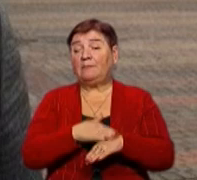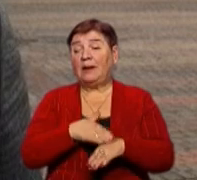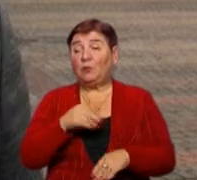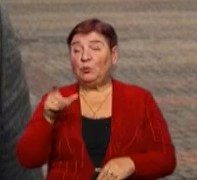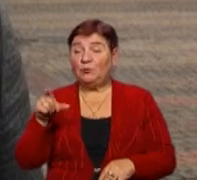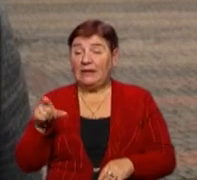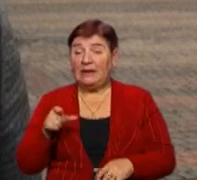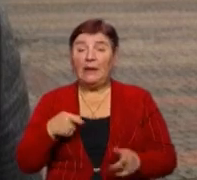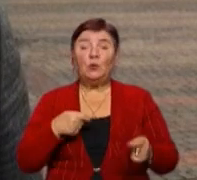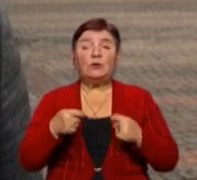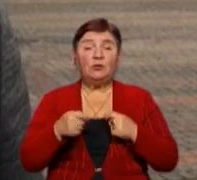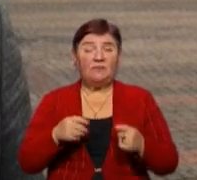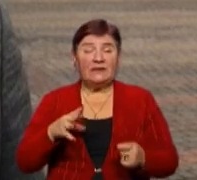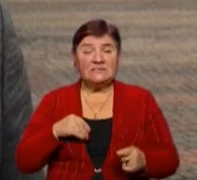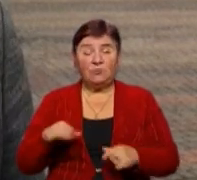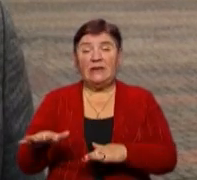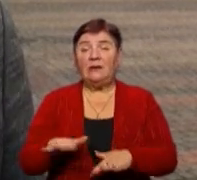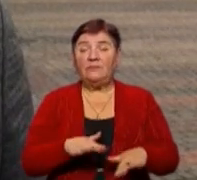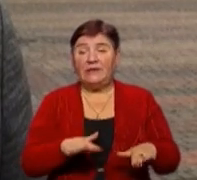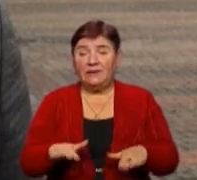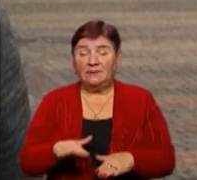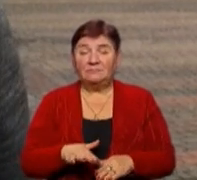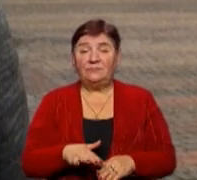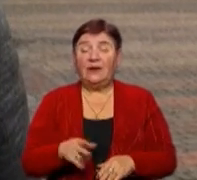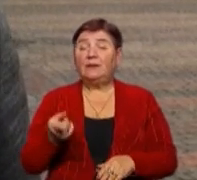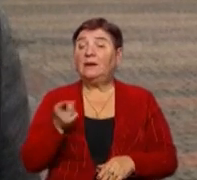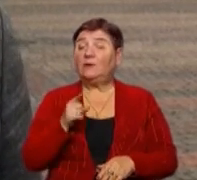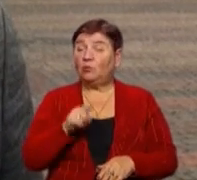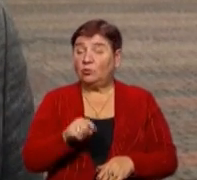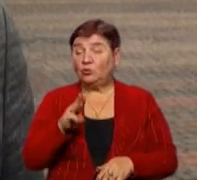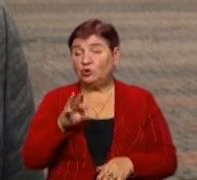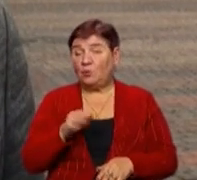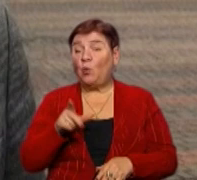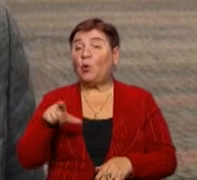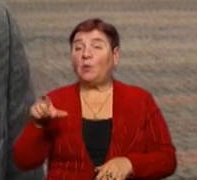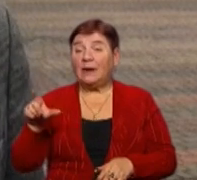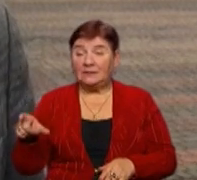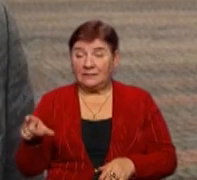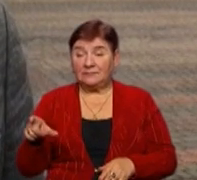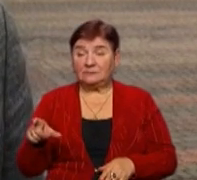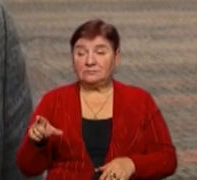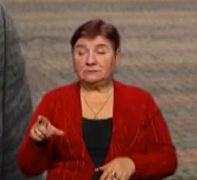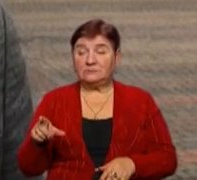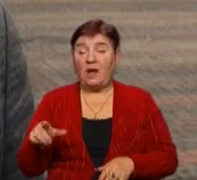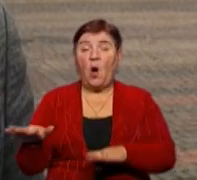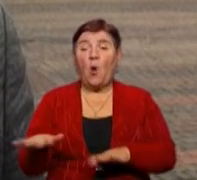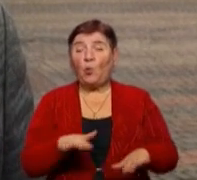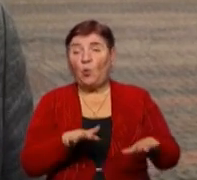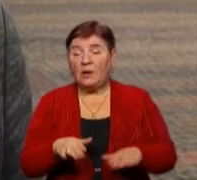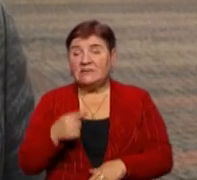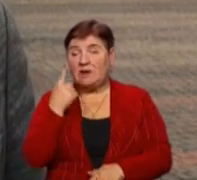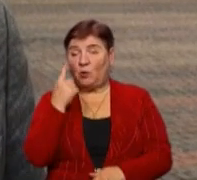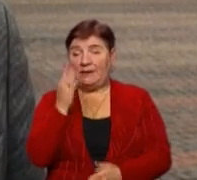і координувати свої дії для того, щоб у громадах рухалися